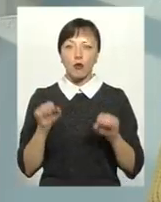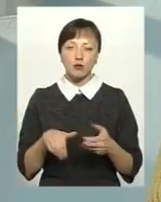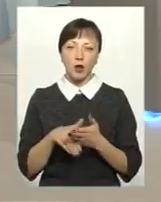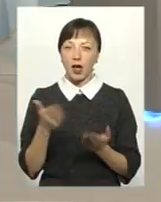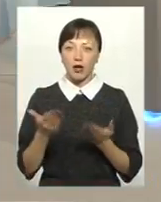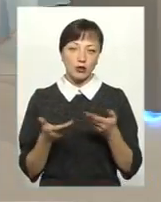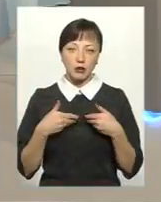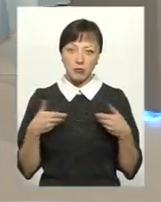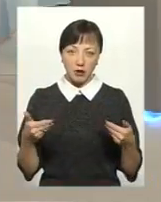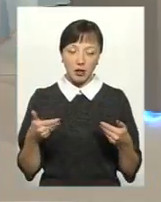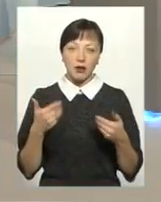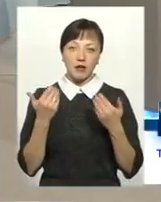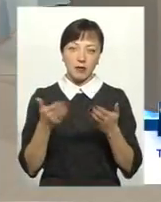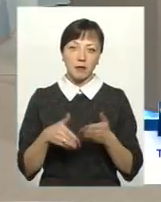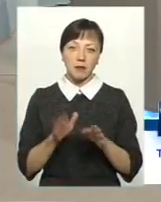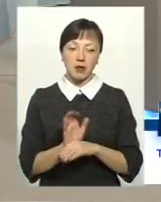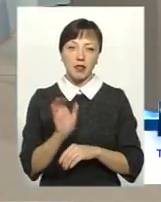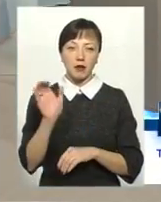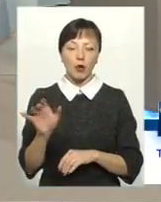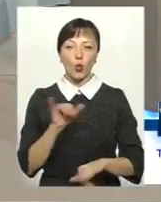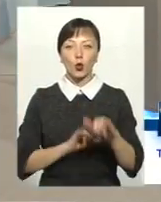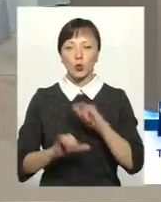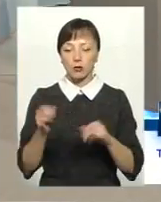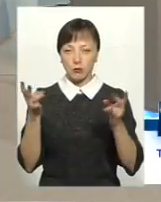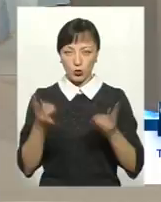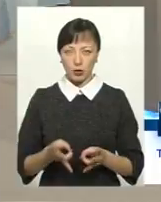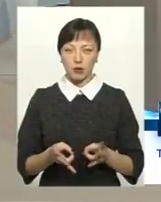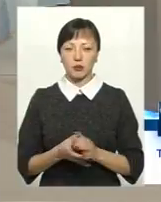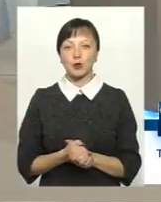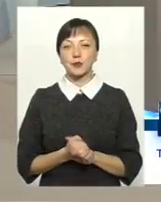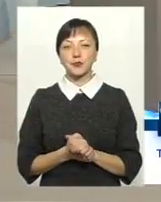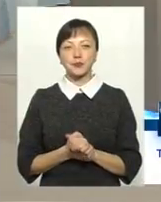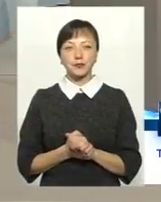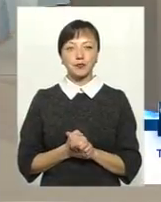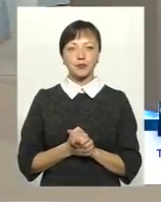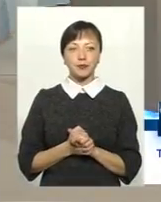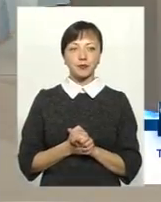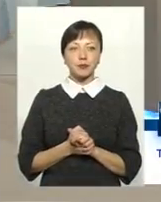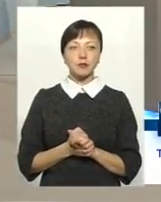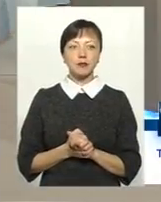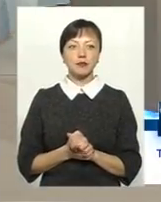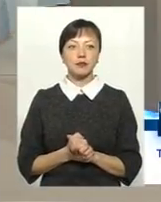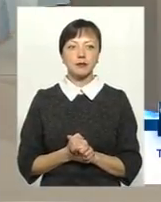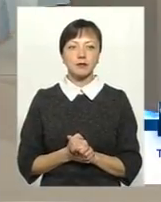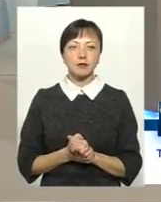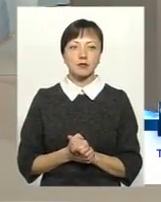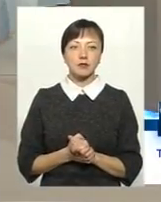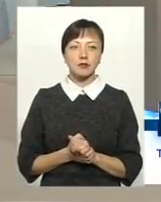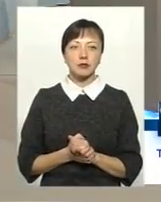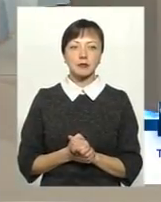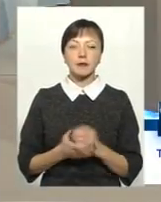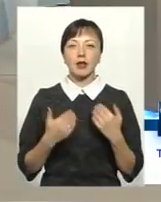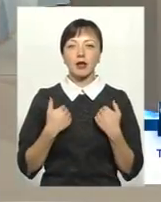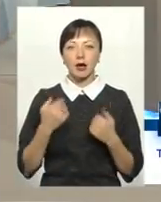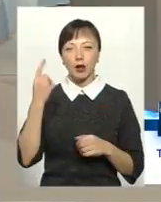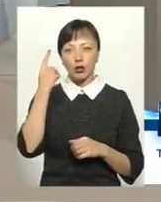якщо не ми допоможемо вас, ми перенаправимо туди, де вам допоможуть інші. Я думаю,